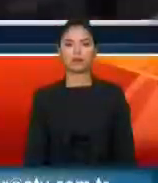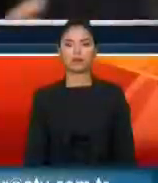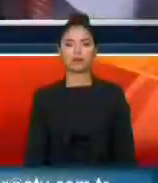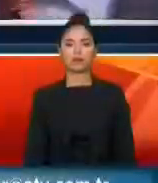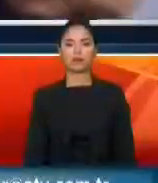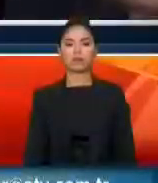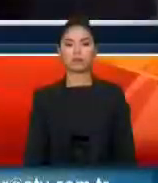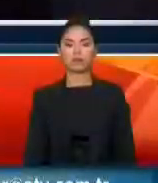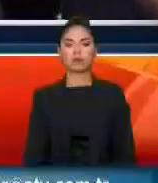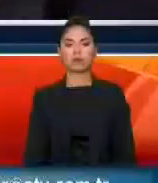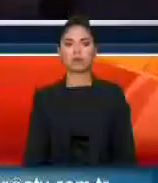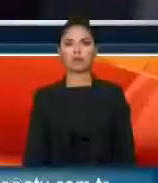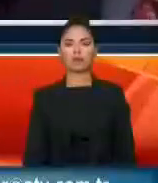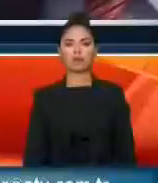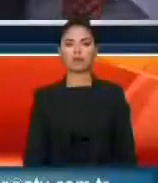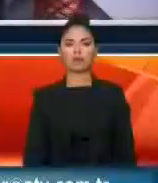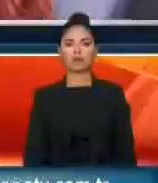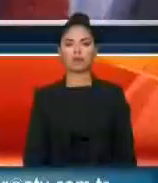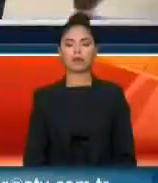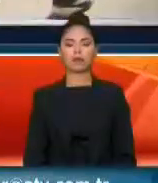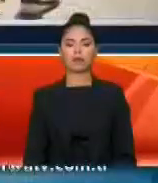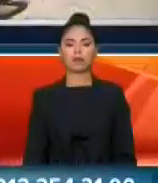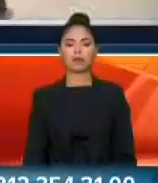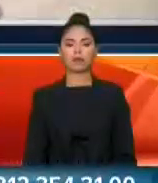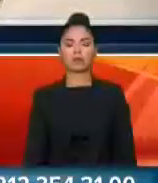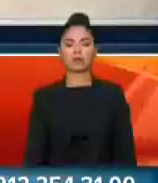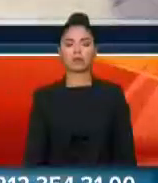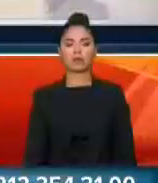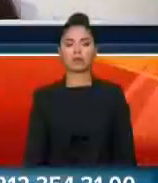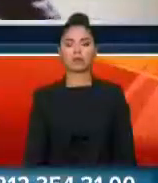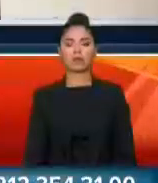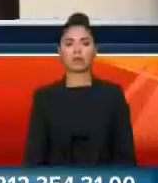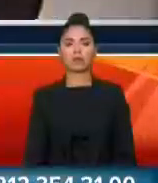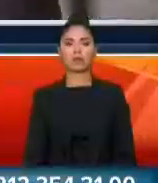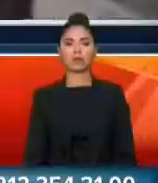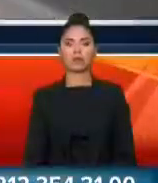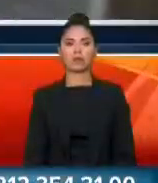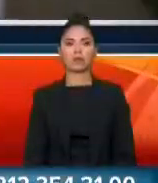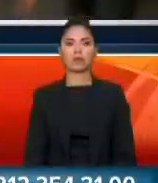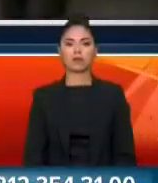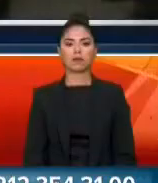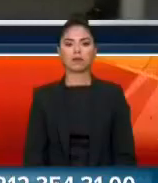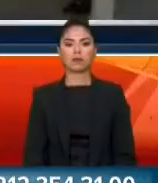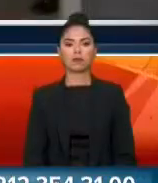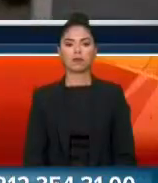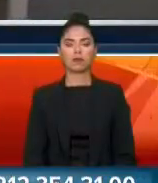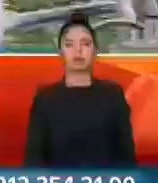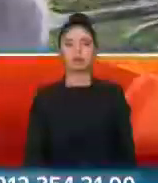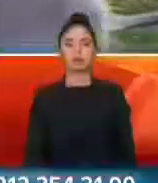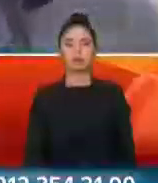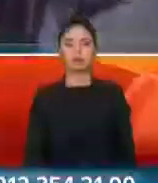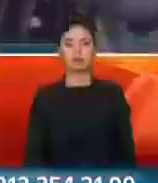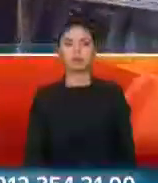Cumhurbaşkanlığı seçiminde Cumhuriyet Halk Partisi'nden Muharrem İnce kaç puan fazla aldı? 8